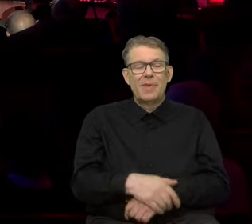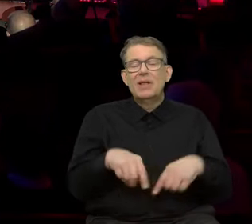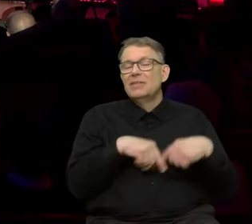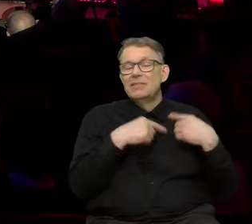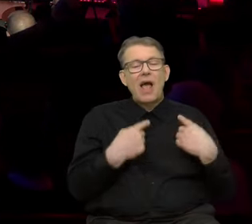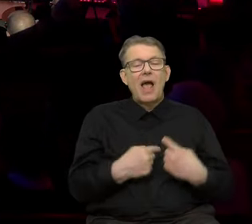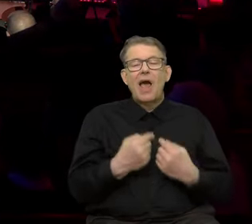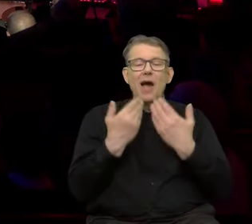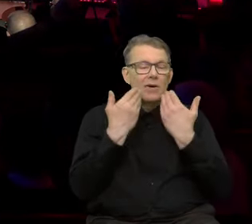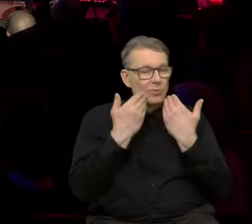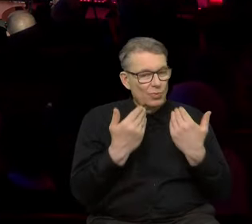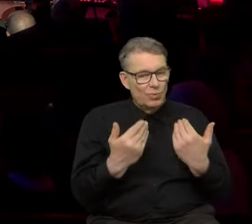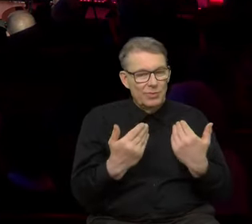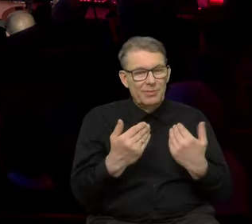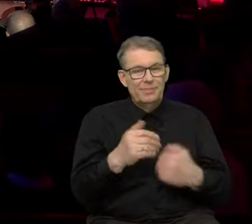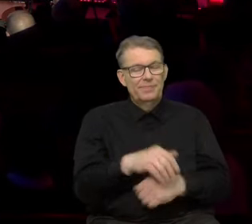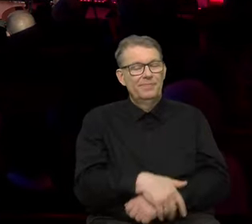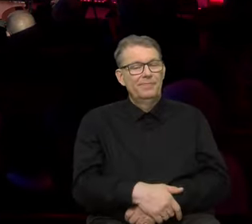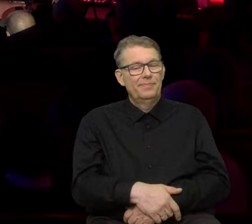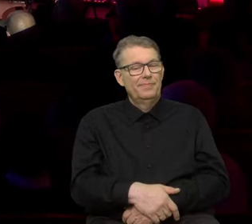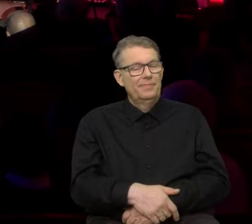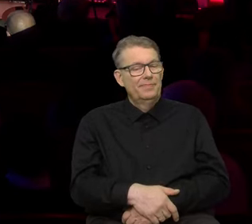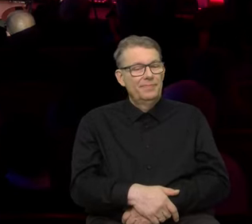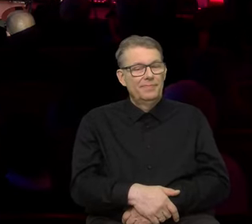Serdecznie dziękujemy.